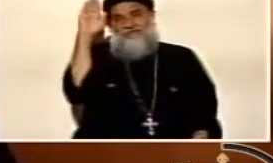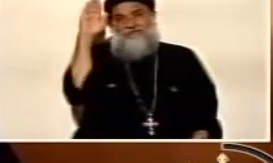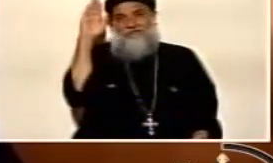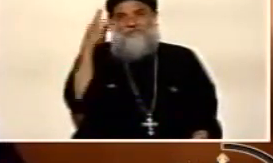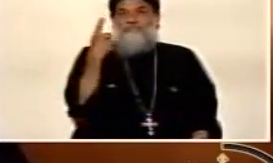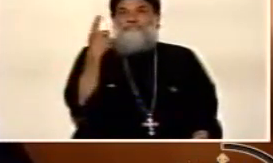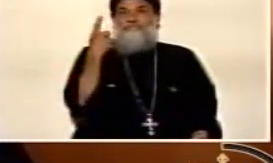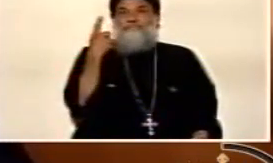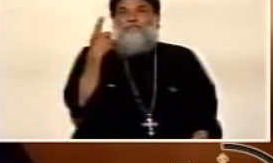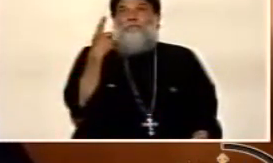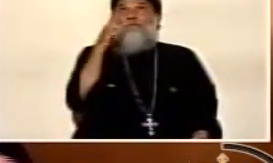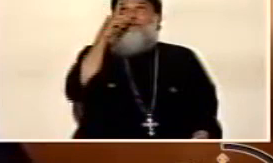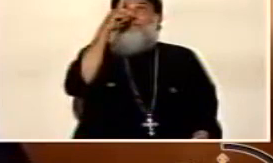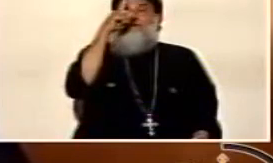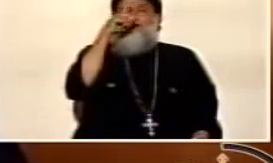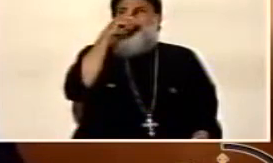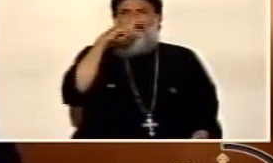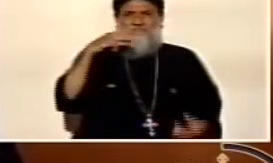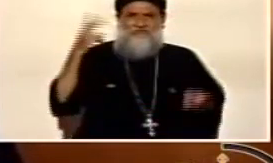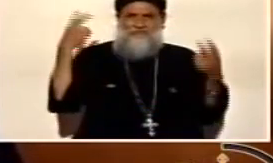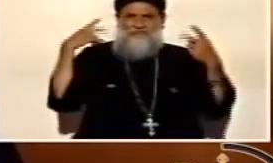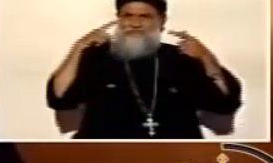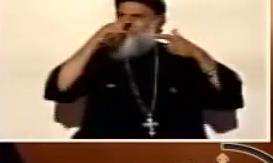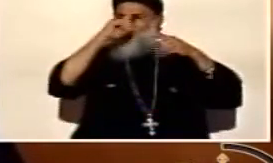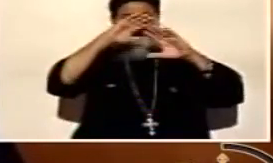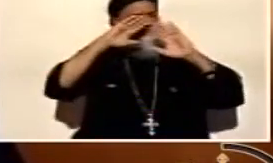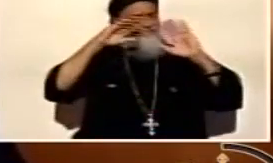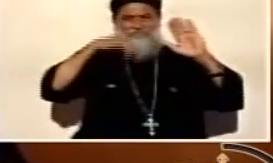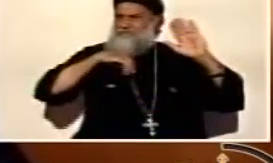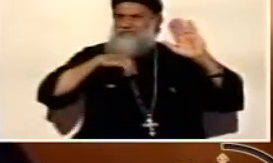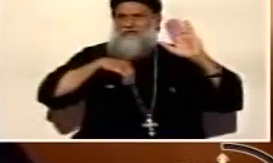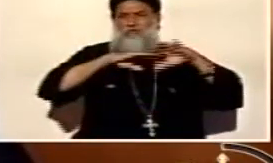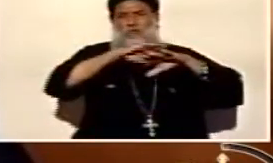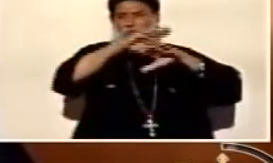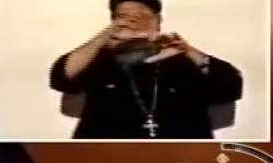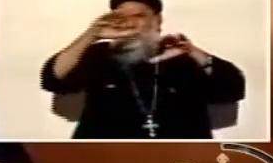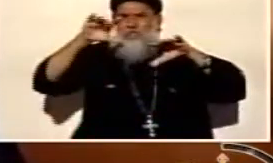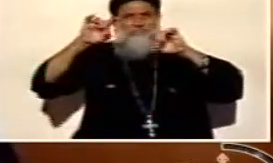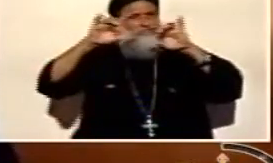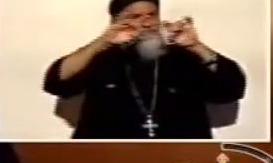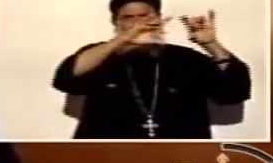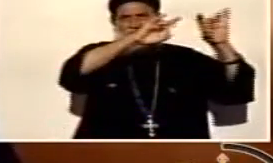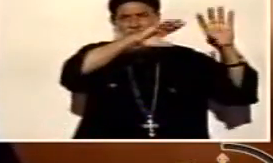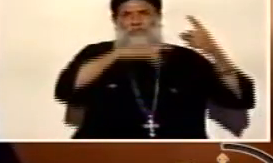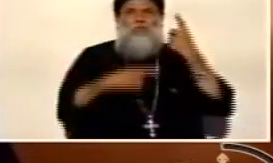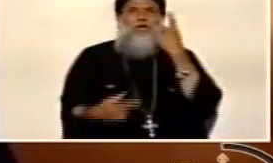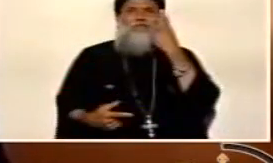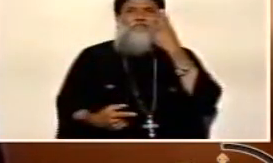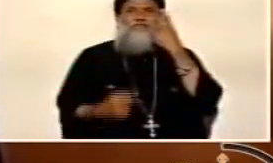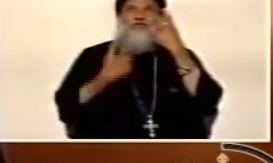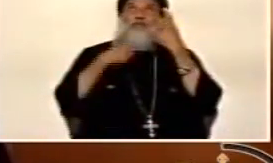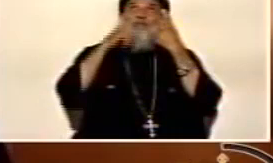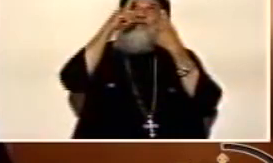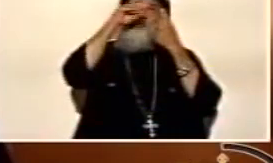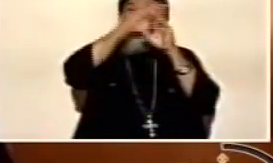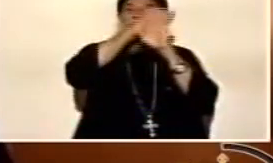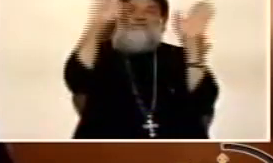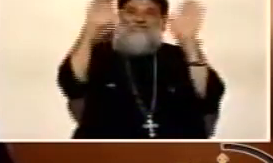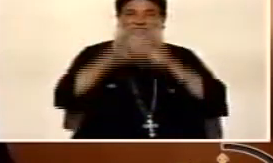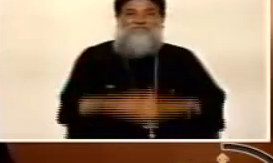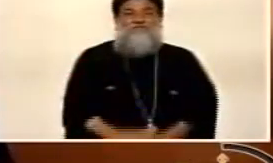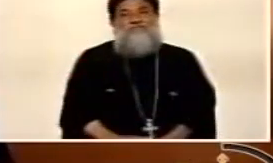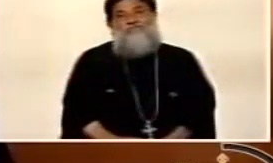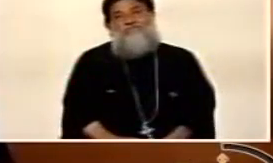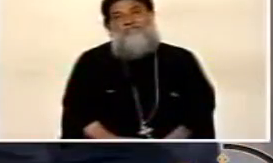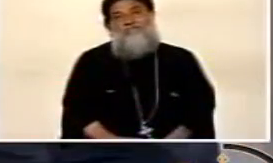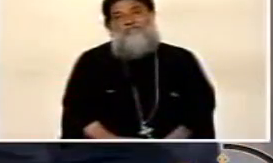عشان مدح ناس ولا علشان ينال أي حاجة من البشر يعني. ليش يا سيدنا؟ في